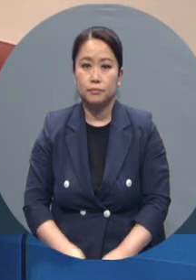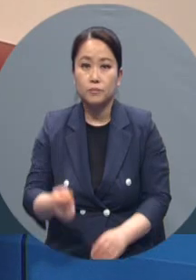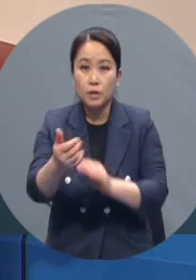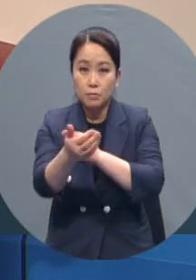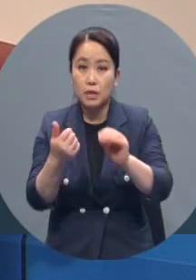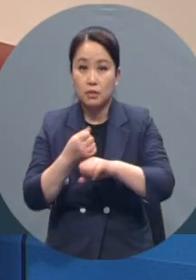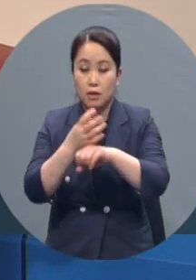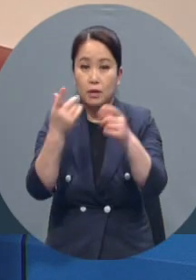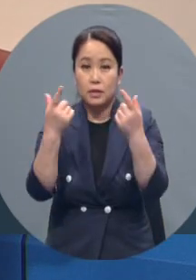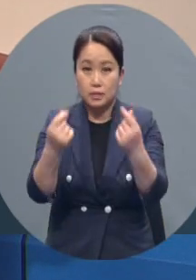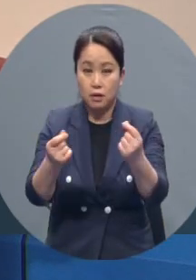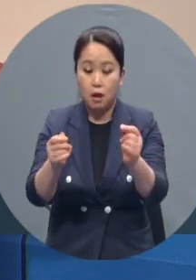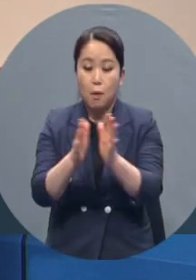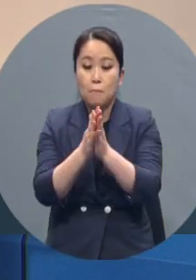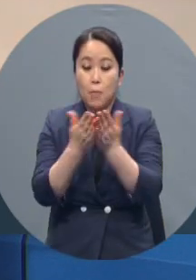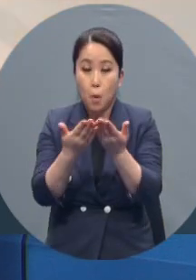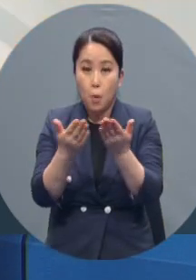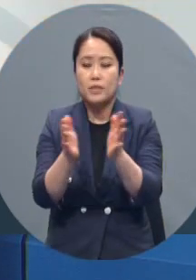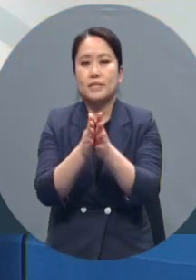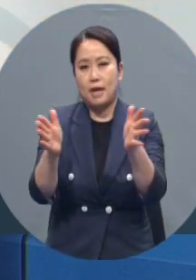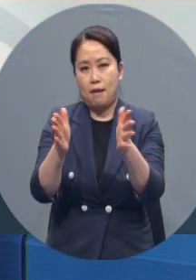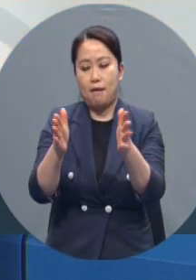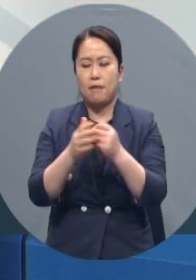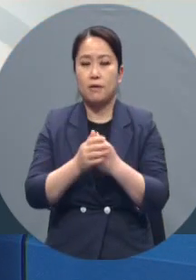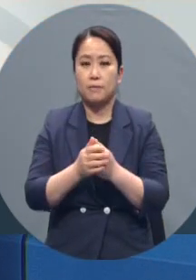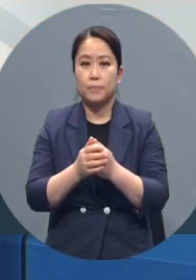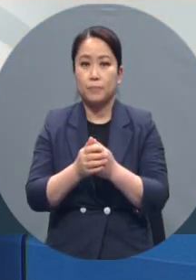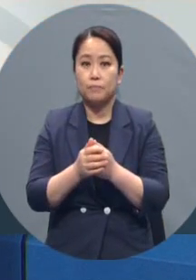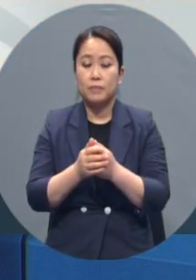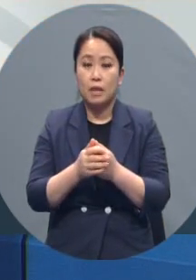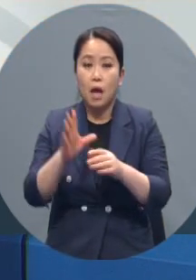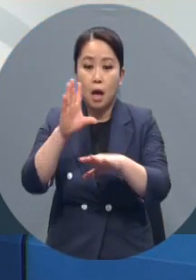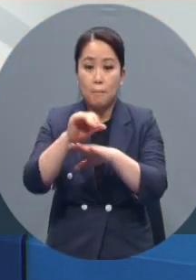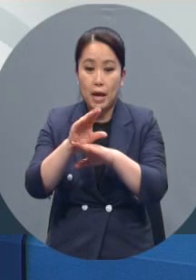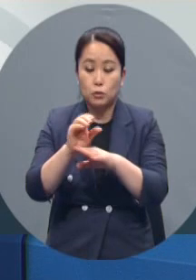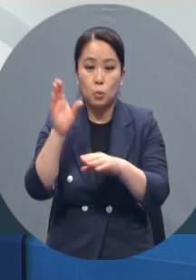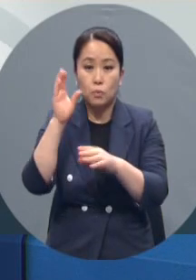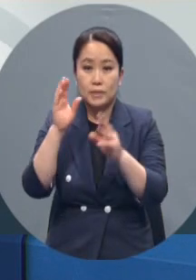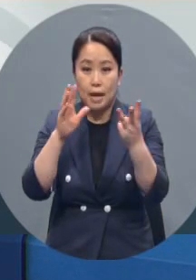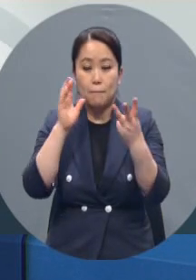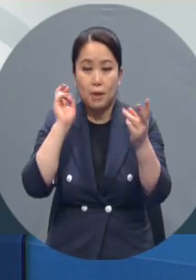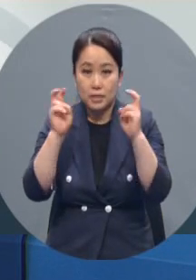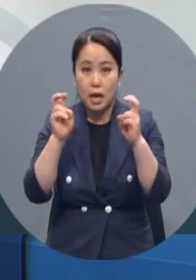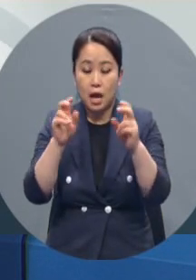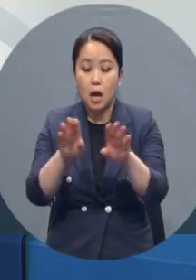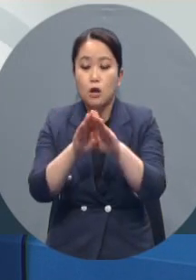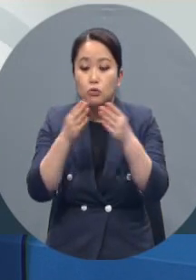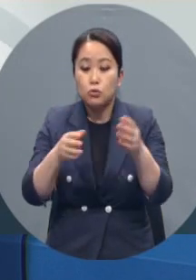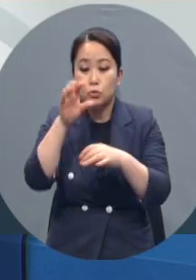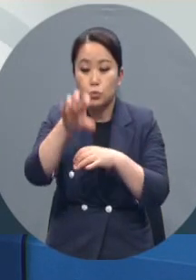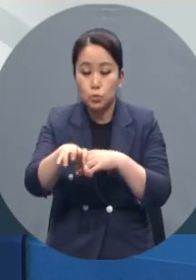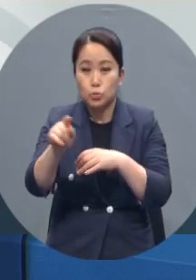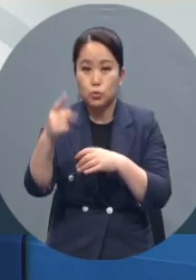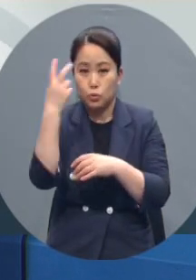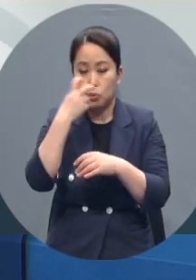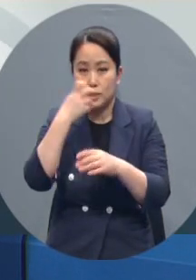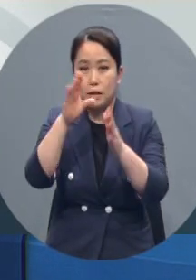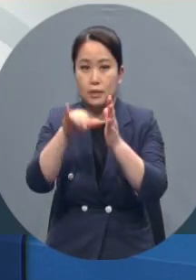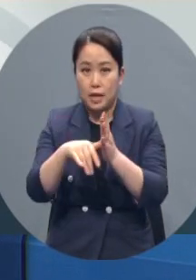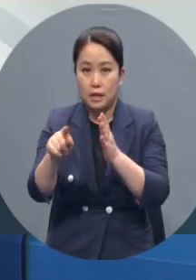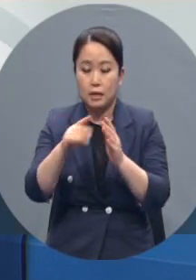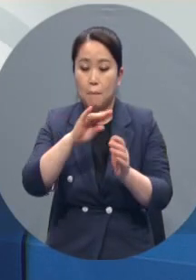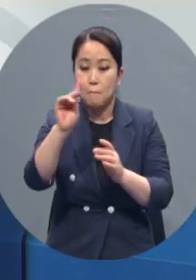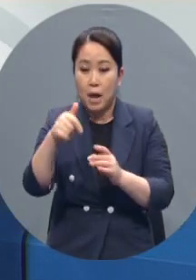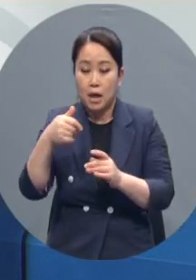자, 방금 전해드렸듯이 개표가 이제 막 시작이 됐습니다. 방송 3사 출구조사에선 박형준 후보가 변성환,